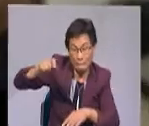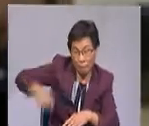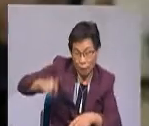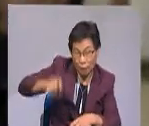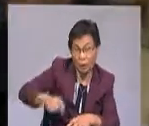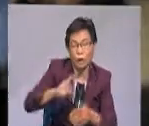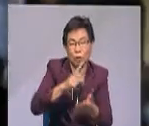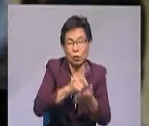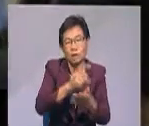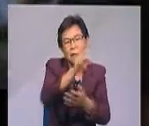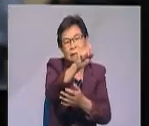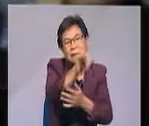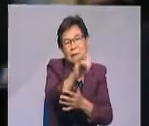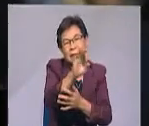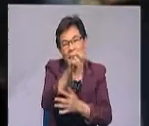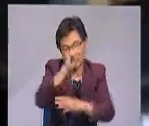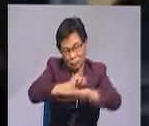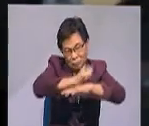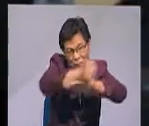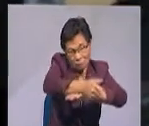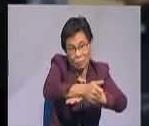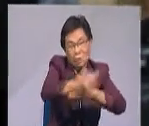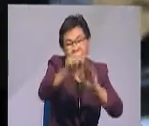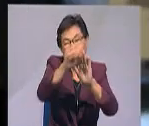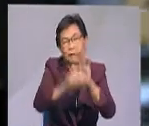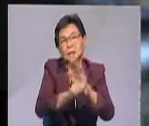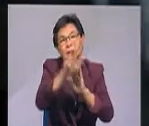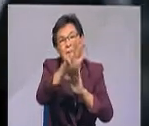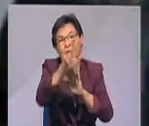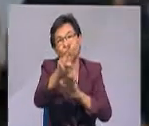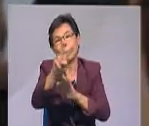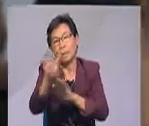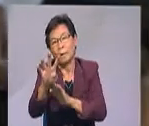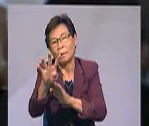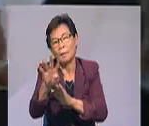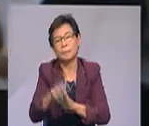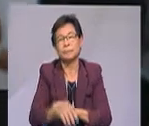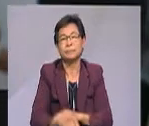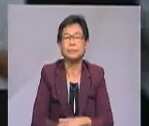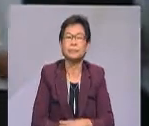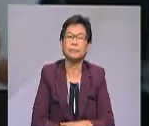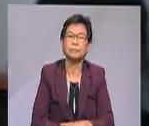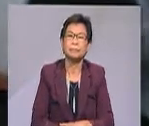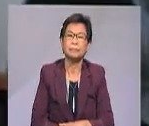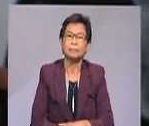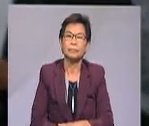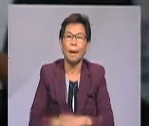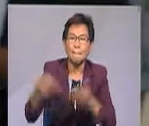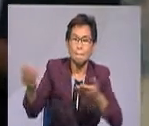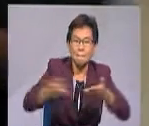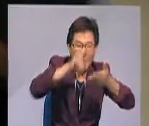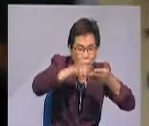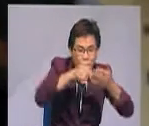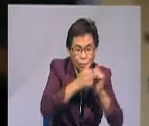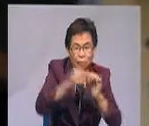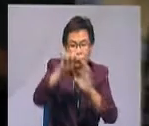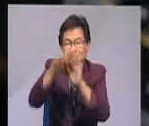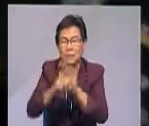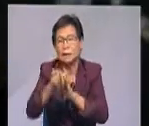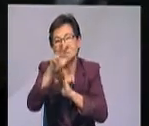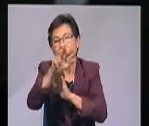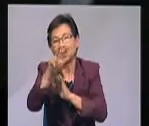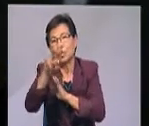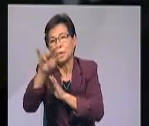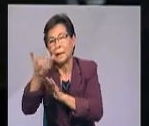Dr Syed Arif didakwa mengikut seksyen 324 kanun keseksaan ia dibaca bersama seksyen